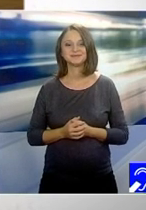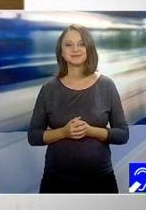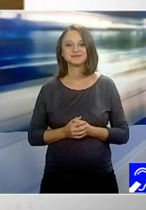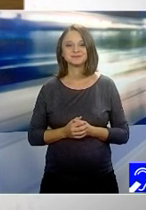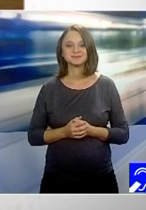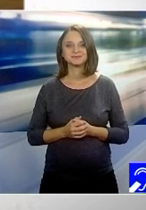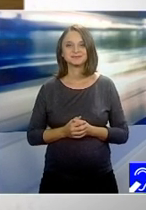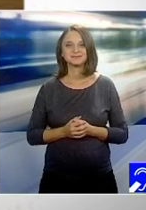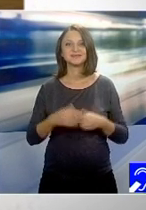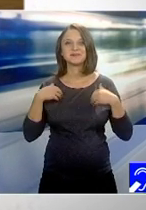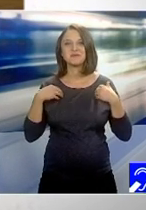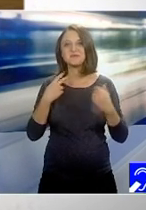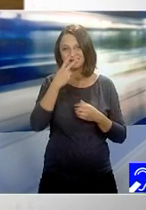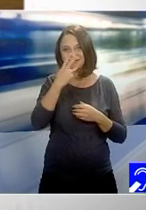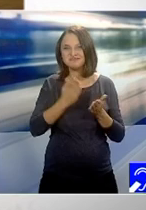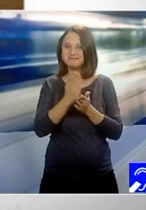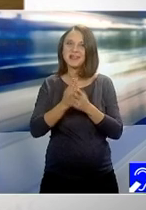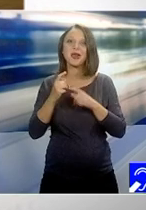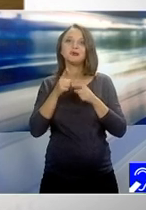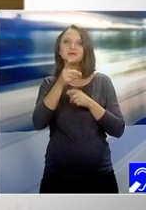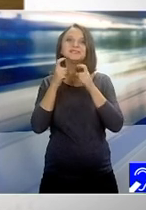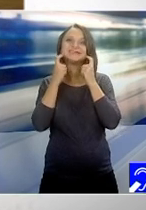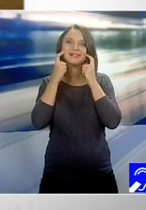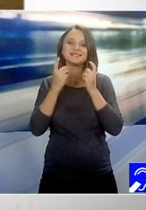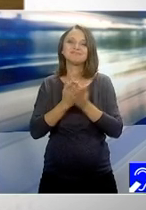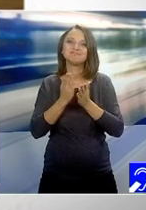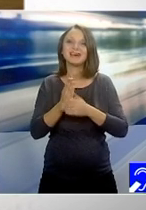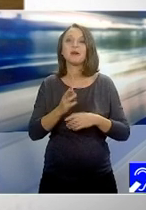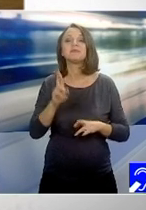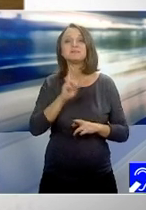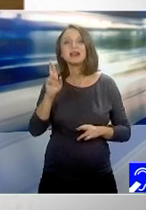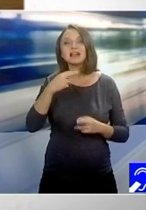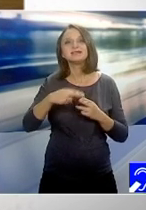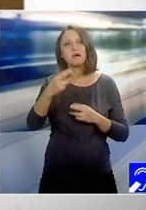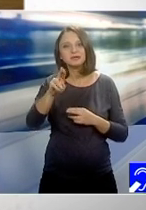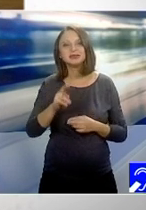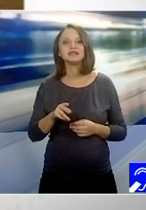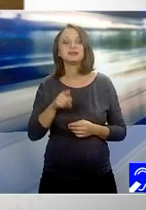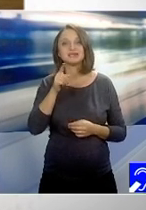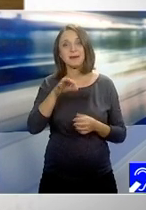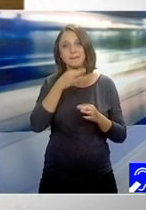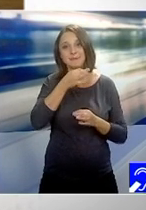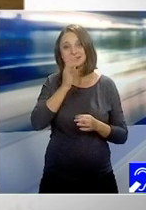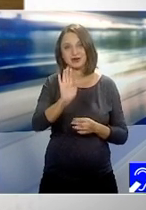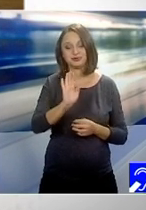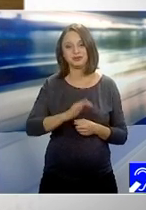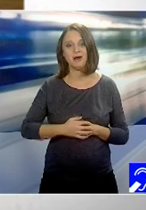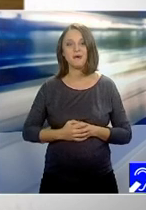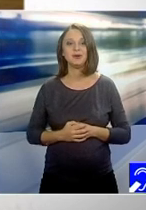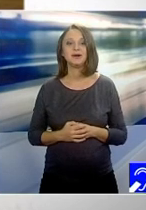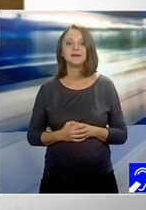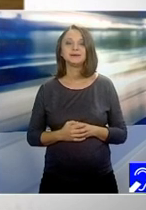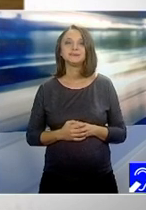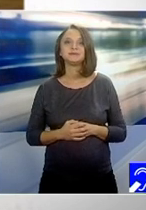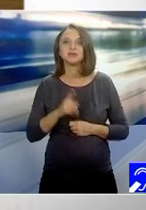te vedem întotdeauna cu zâmbetul pe buze, așa cum spuneai, speranța merge mai departe. Este unul dintre mesajele pe care Atypic Beauty îl